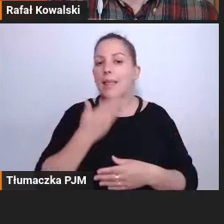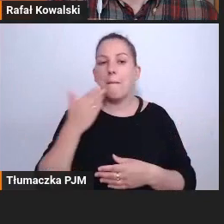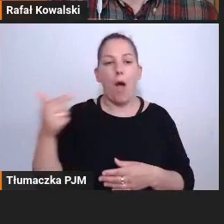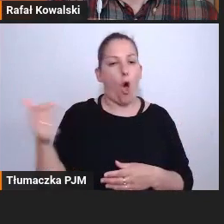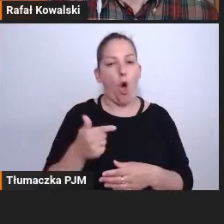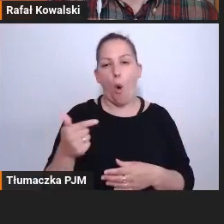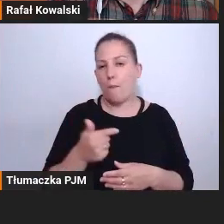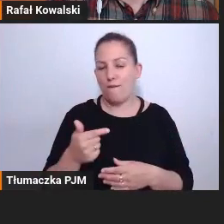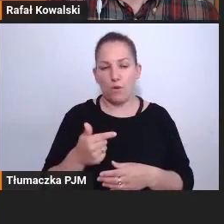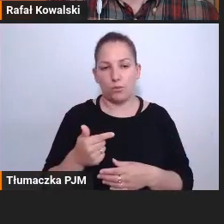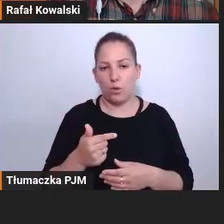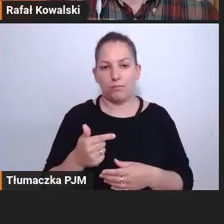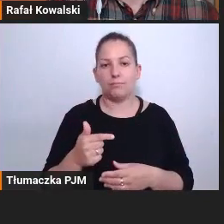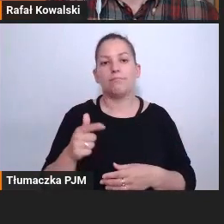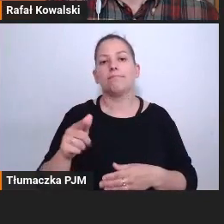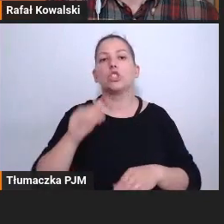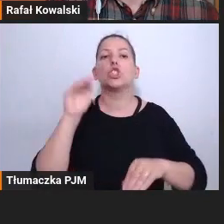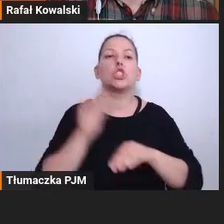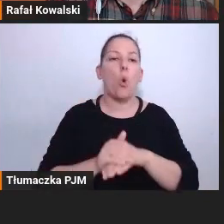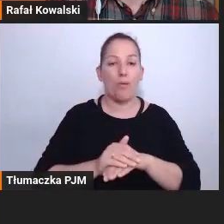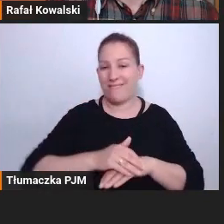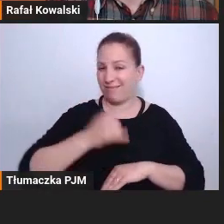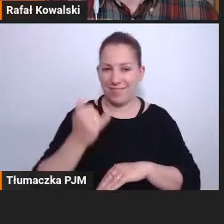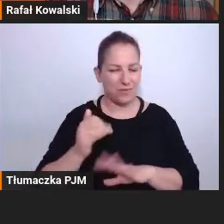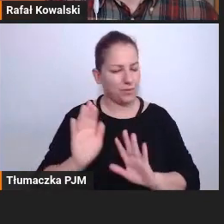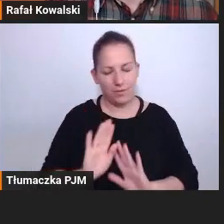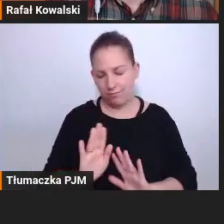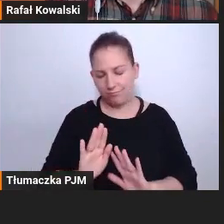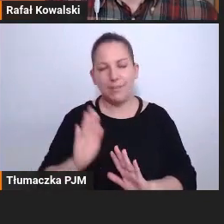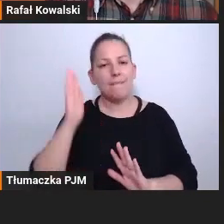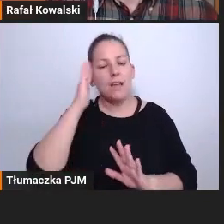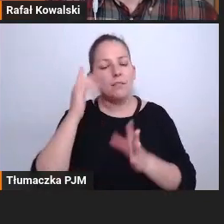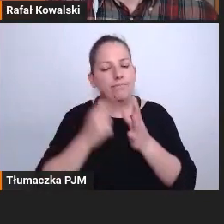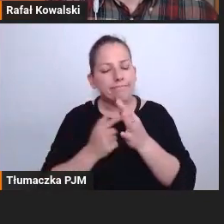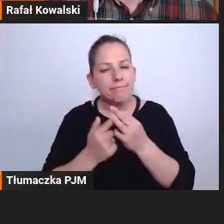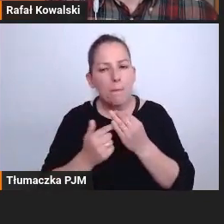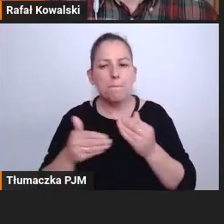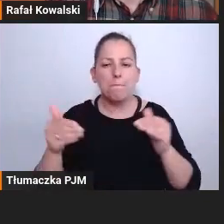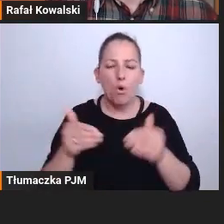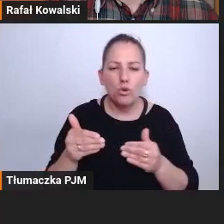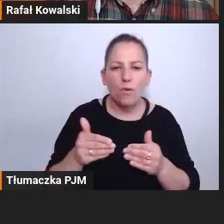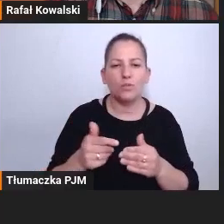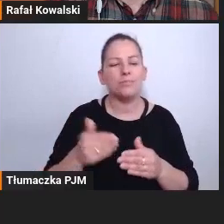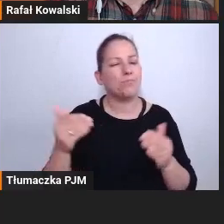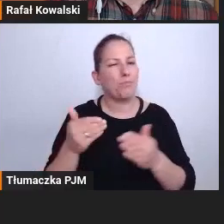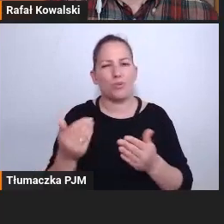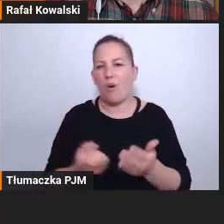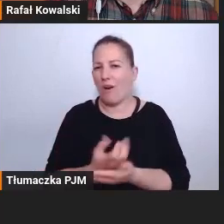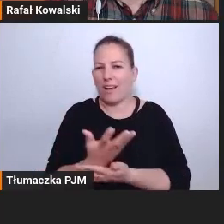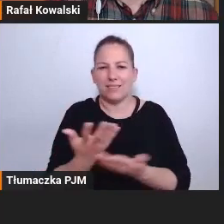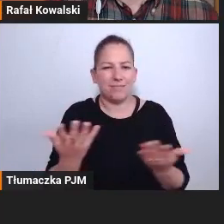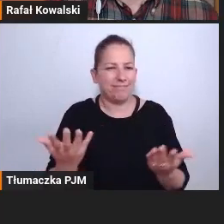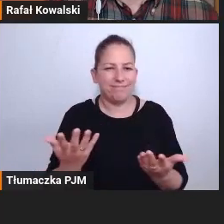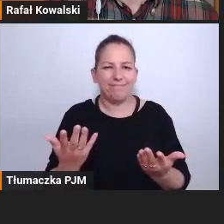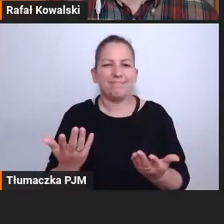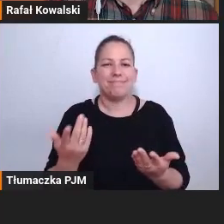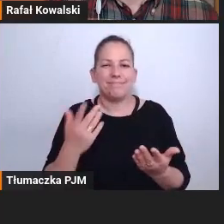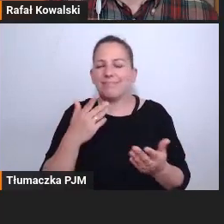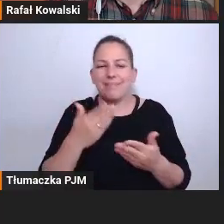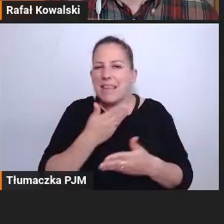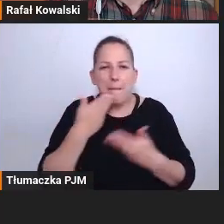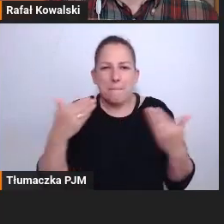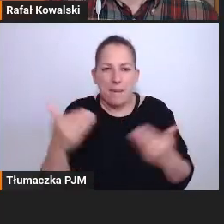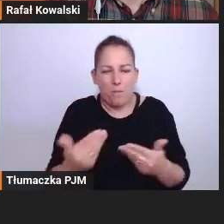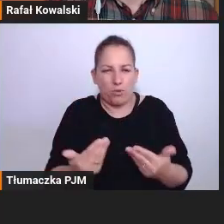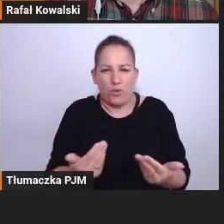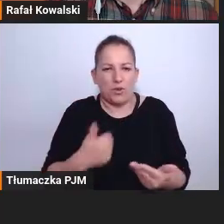obowiązku udzielenia zgody, no bo biorąc pod uwagę wasze możliwości, może się okazać, że właśnie nie ma takiej